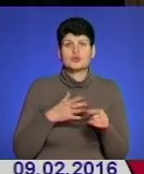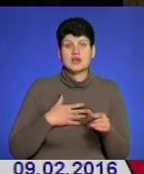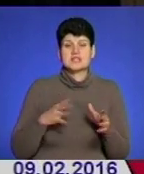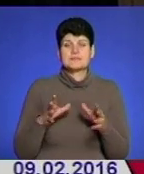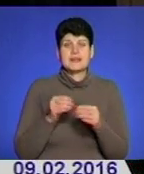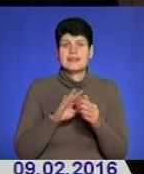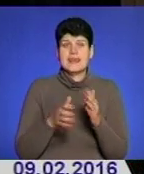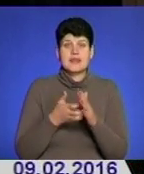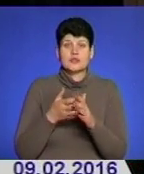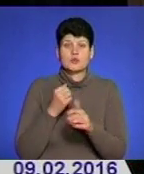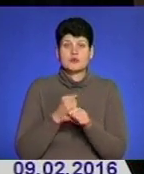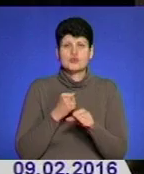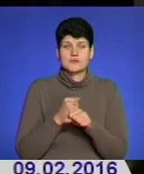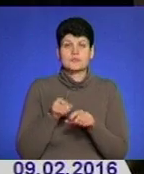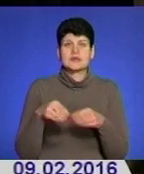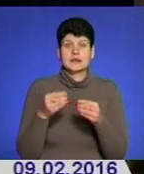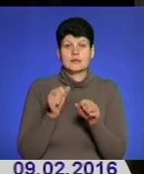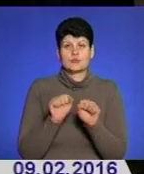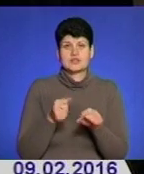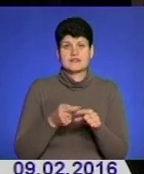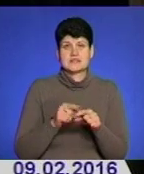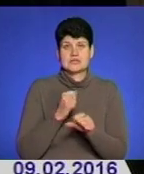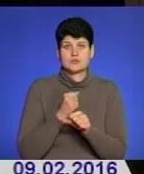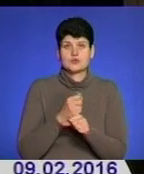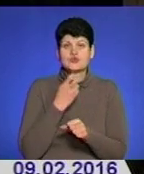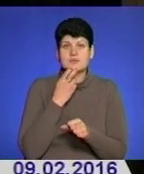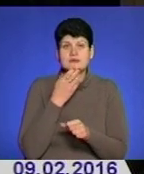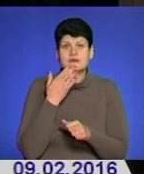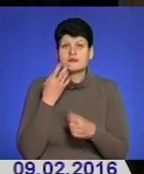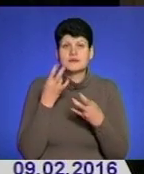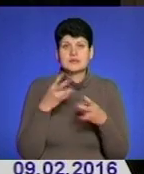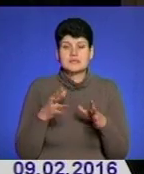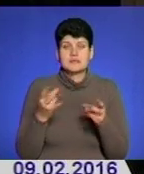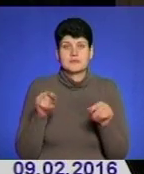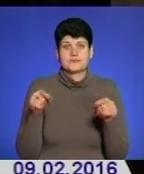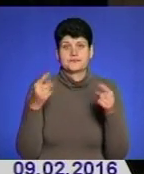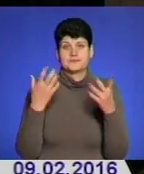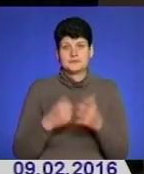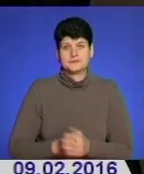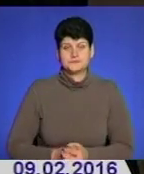недопрацювання, що ми дали цю можливість зробити. Тому сміятися нема чого, треба відновлювати.